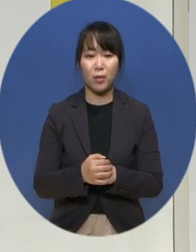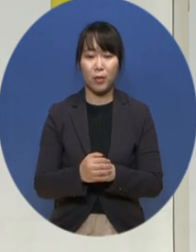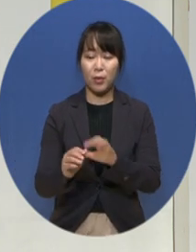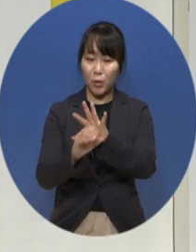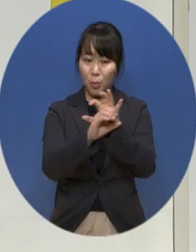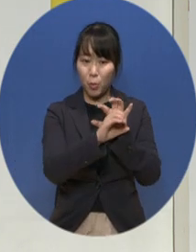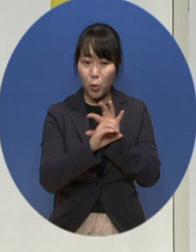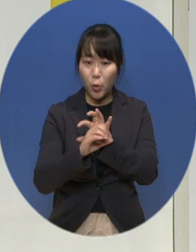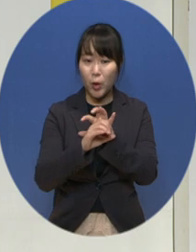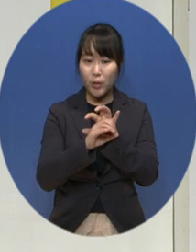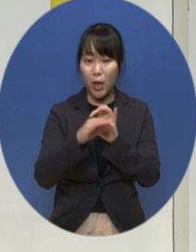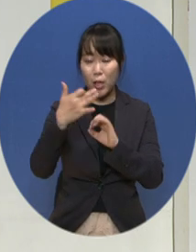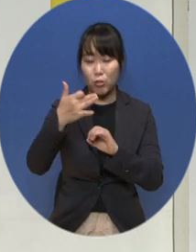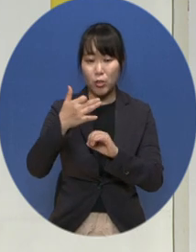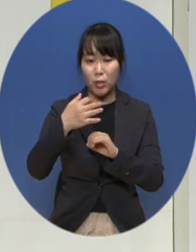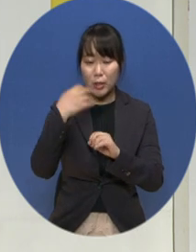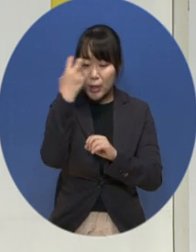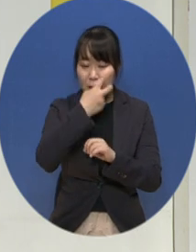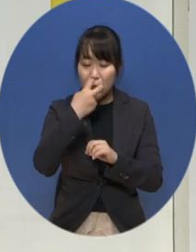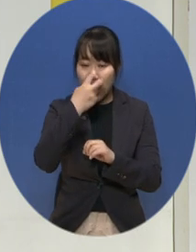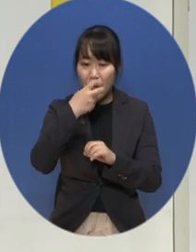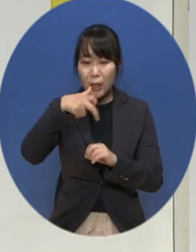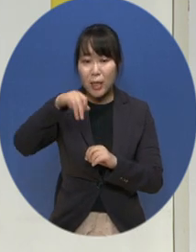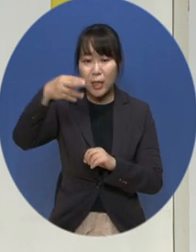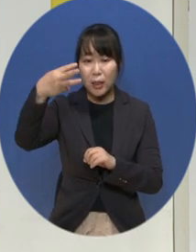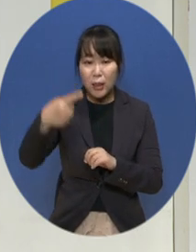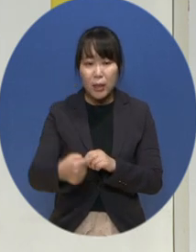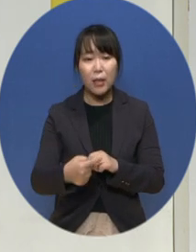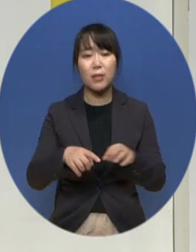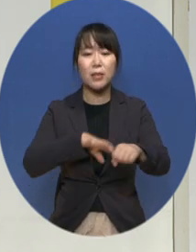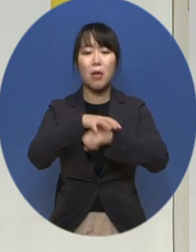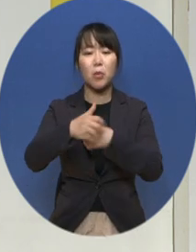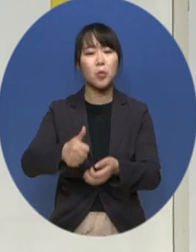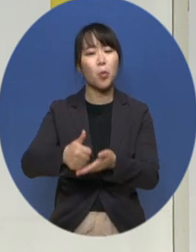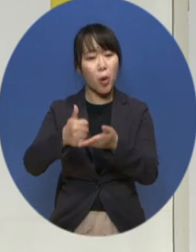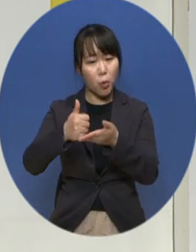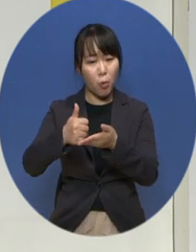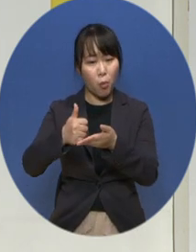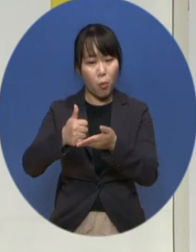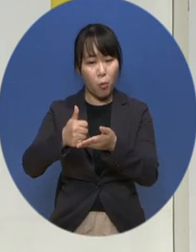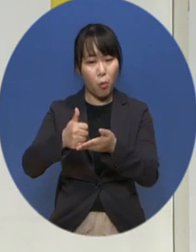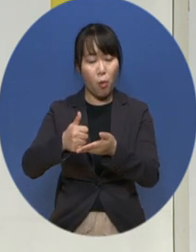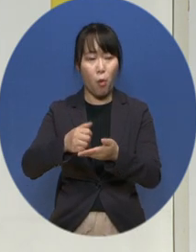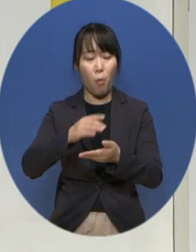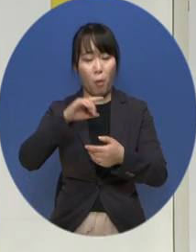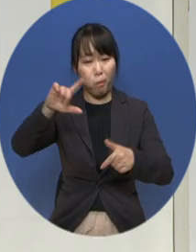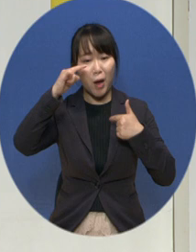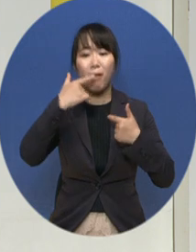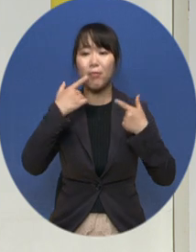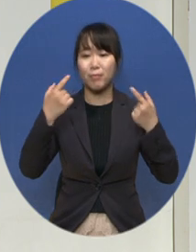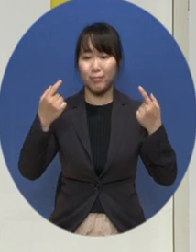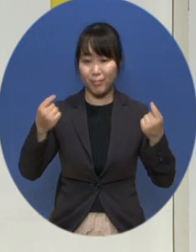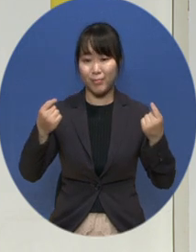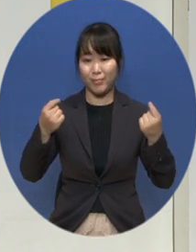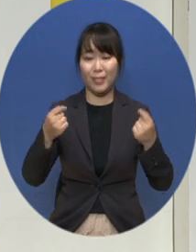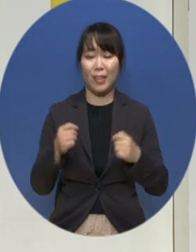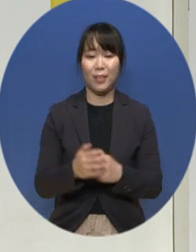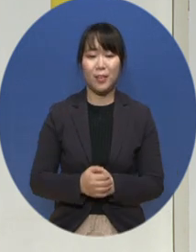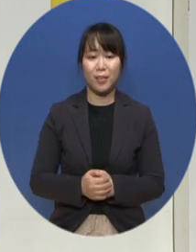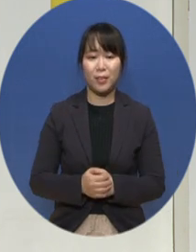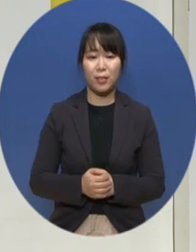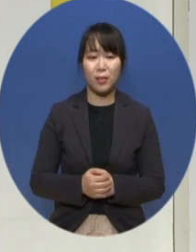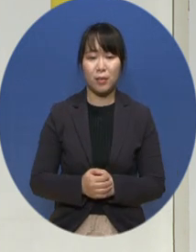걸어 나 1구 신당 키트가 세계적으로 존경받고 부쩍 존재로 부각되어 있잖습니까 돼 그래서 이제